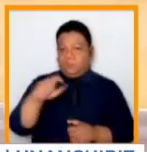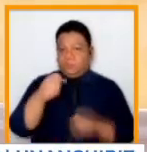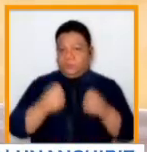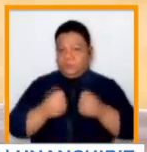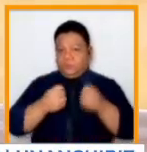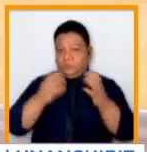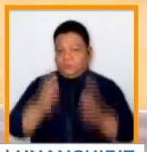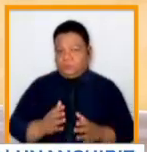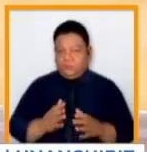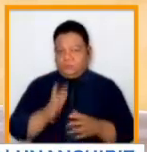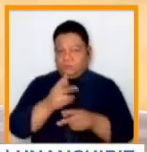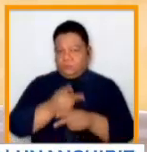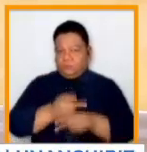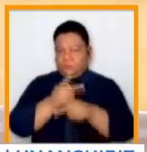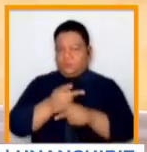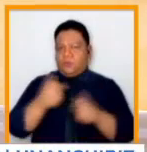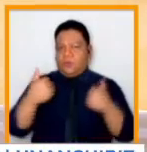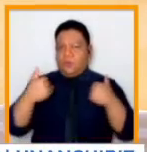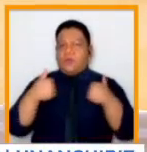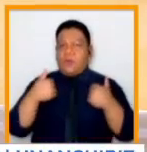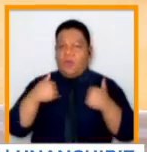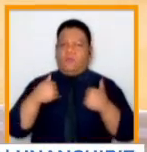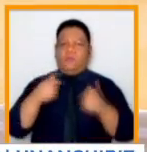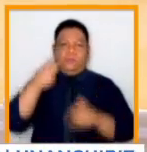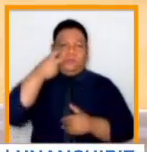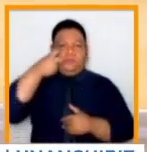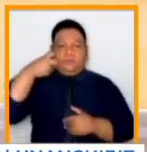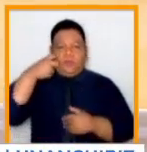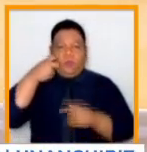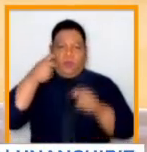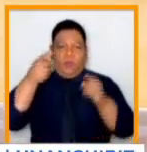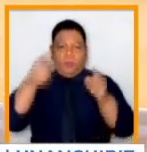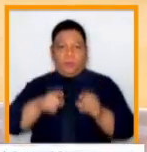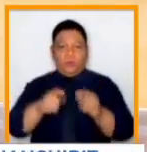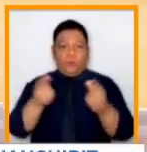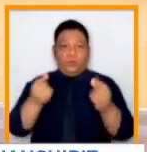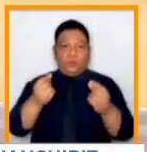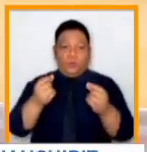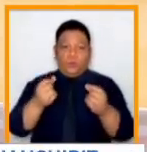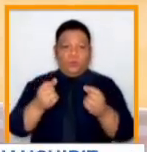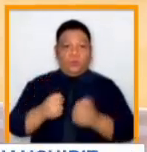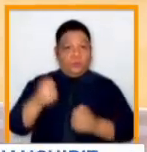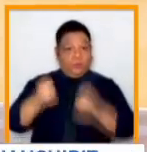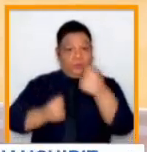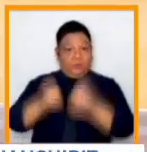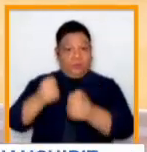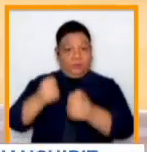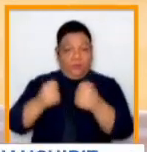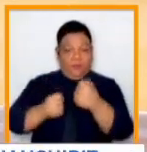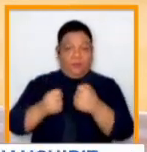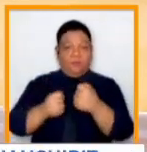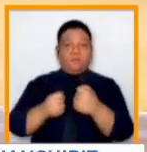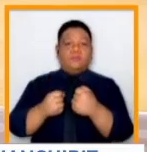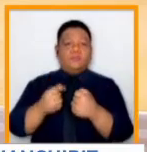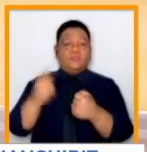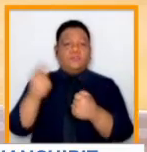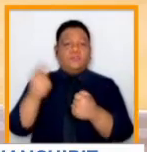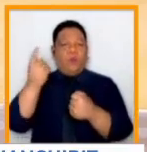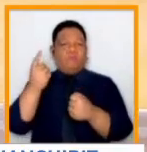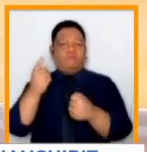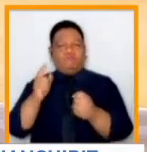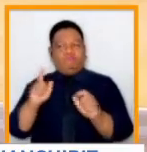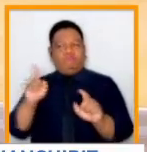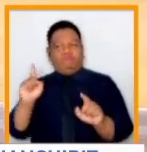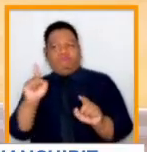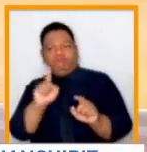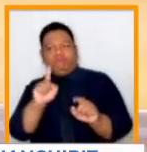modus na nahuli cam sa Muntinlupa at Parañaque. Ang siste, may kakatok sa sakyan mo para sabing nalaglag ang plaka